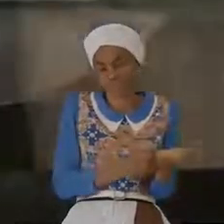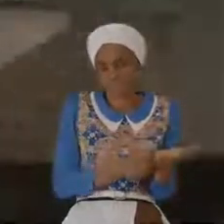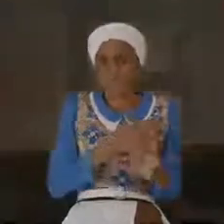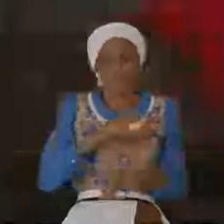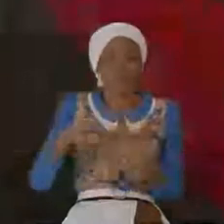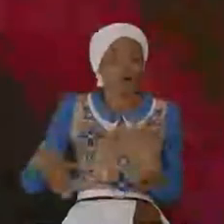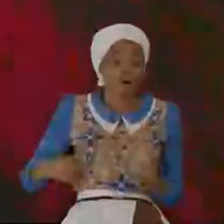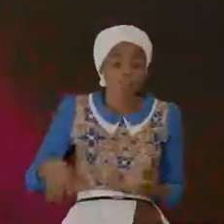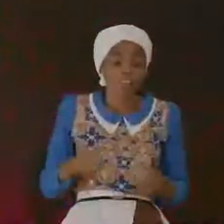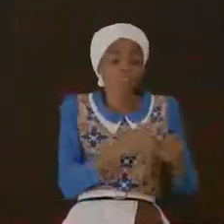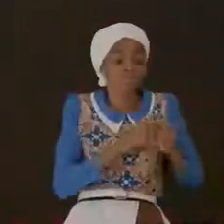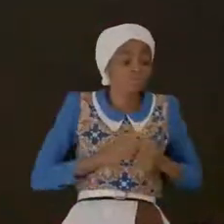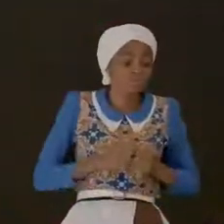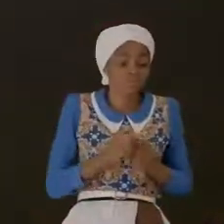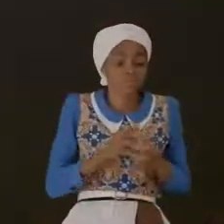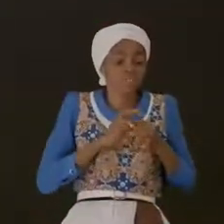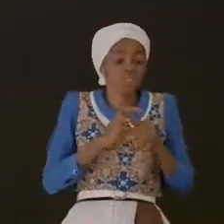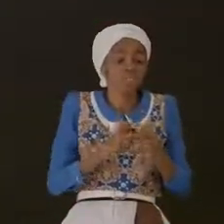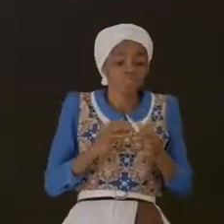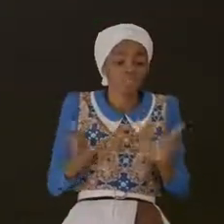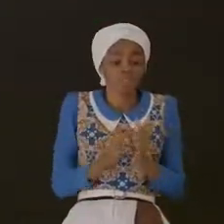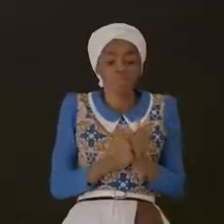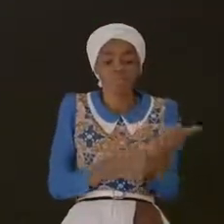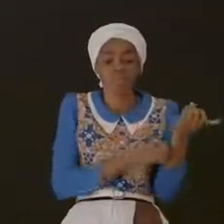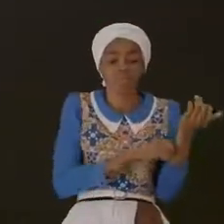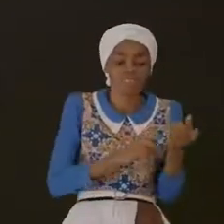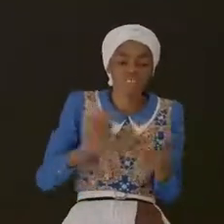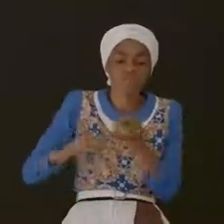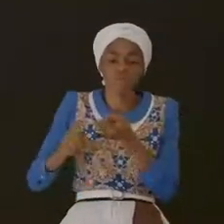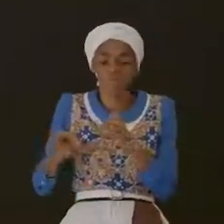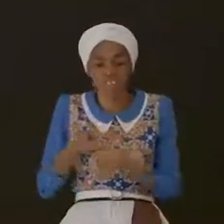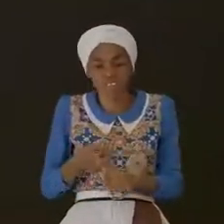tout est ôté. Toutes les choses Chanel,